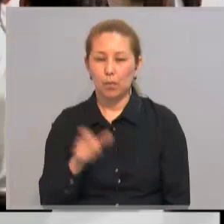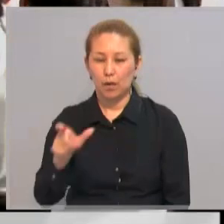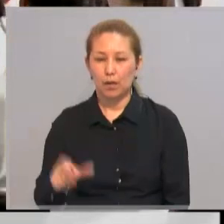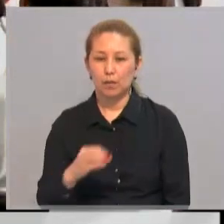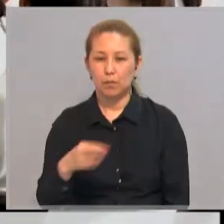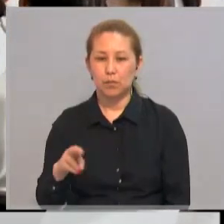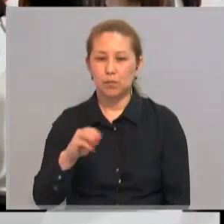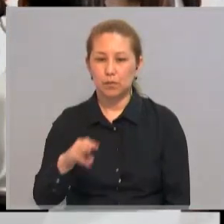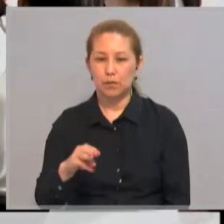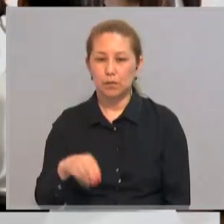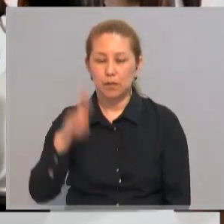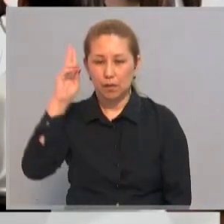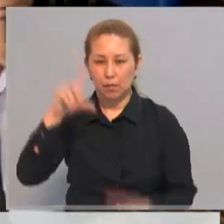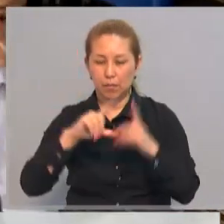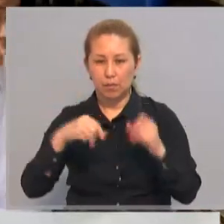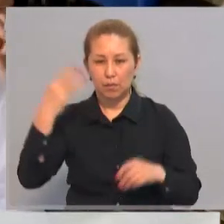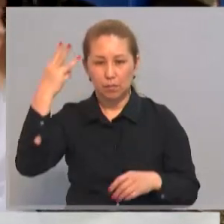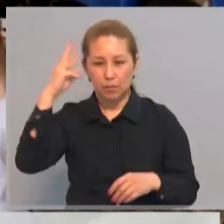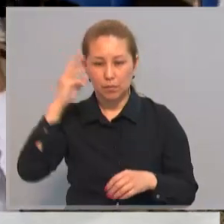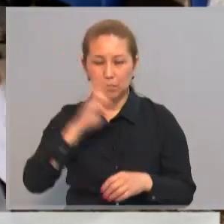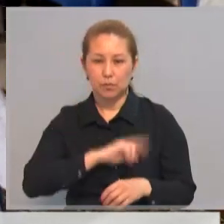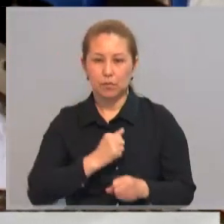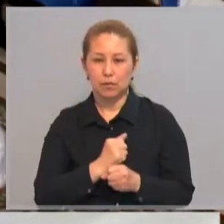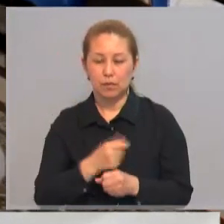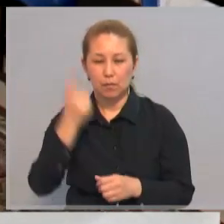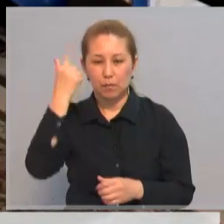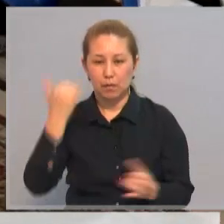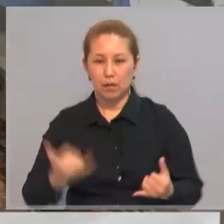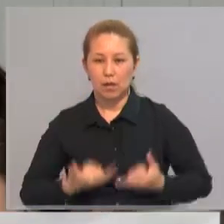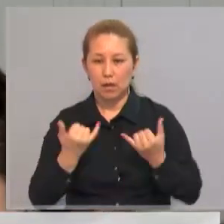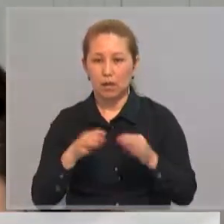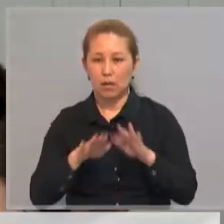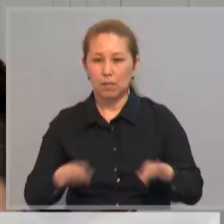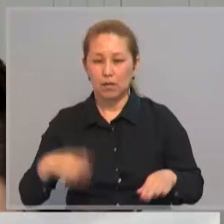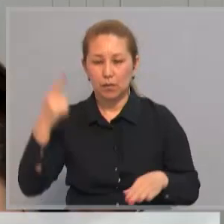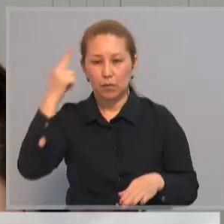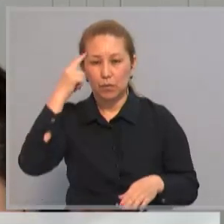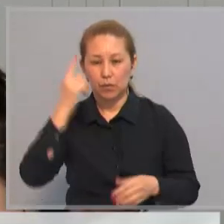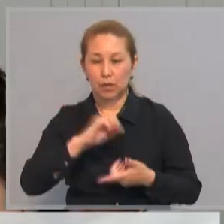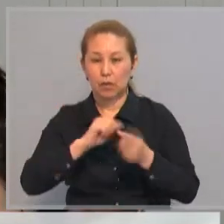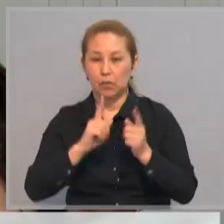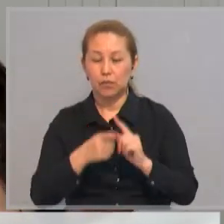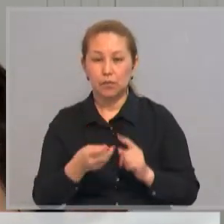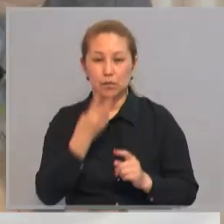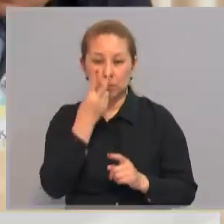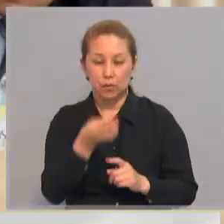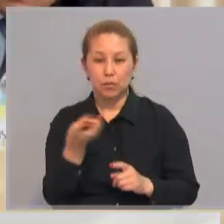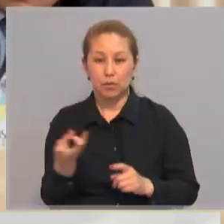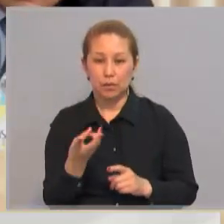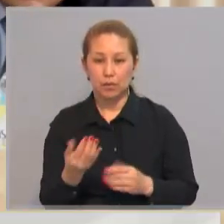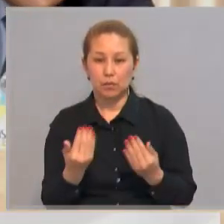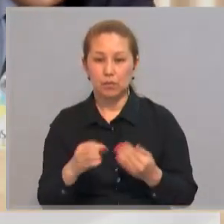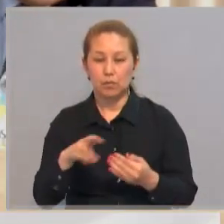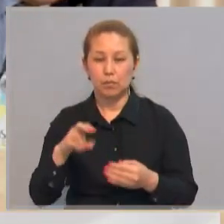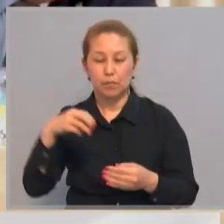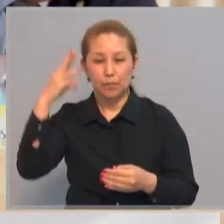жұмысын мектептердегі психолог мамандардың міндеті деп біледі. Арнайы маман баланың бойындағы өзгерісті анықтау керек дейді. Бірақ та